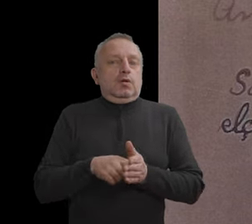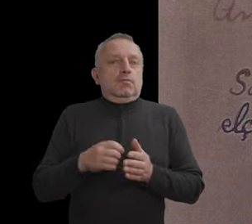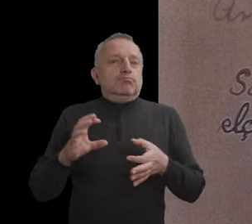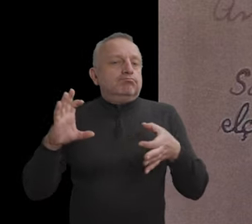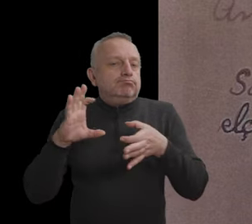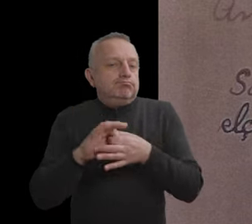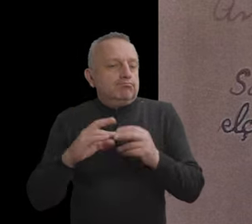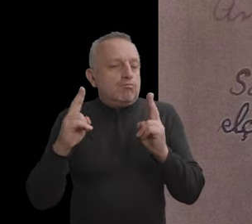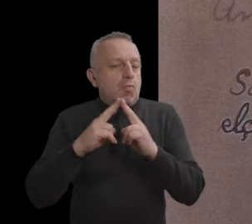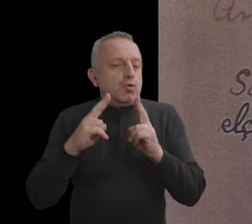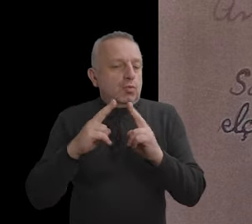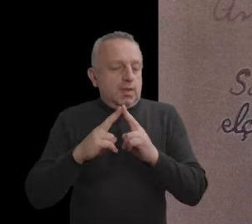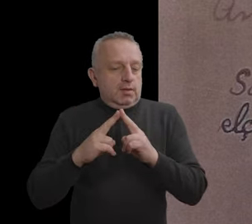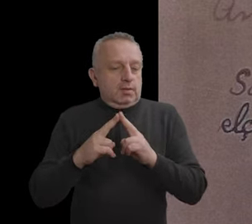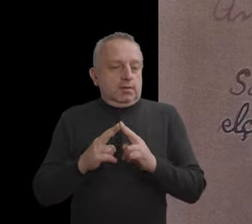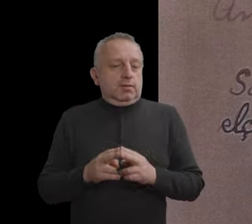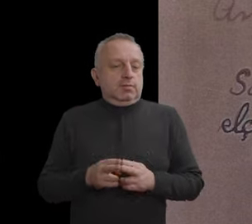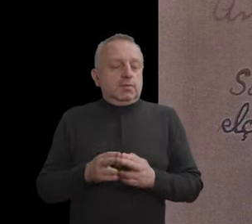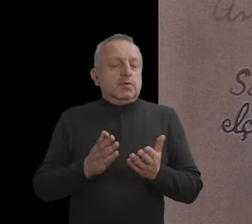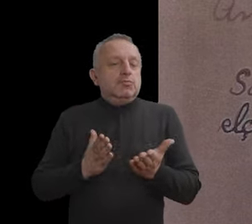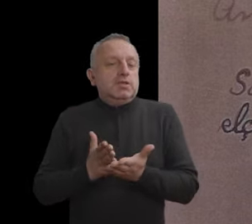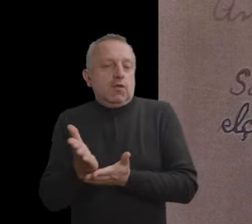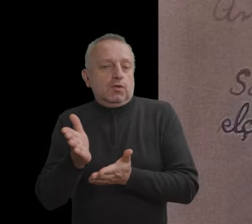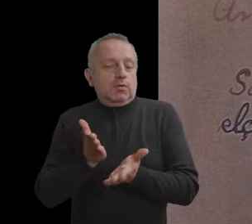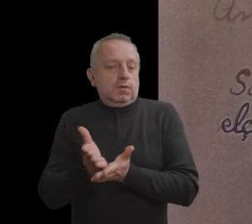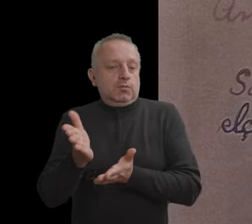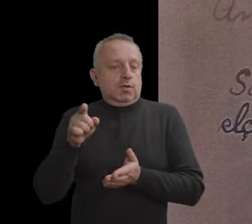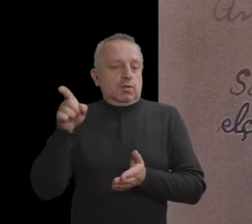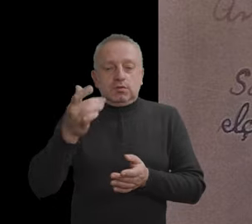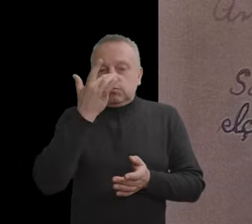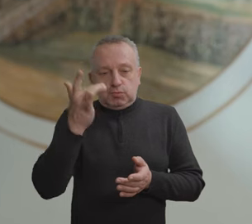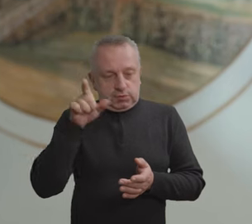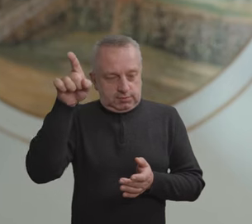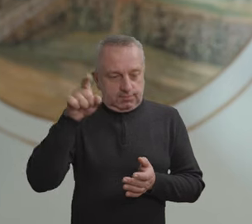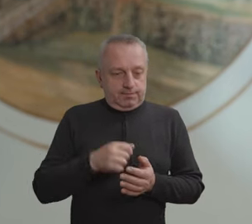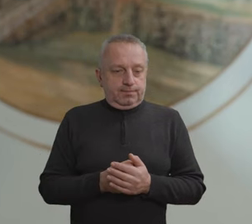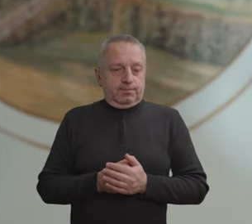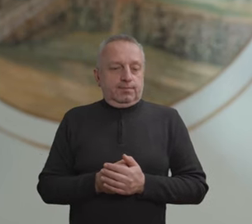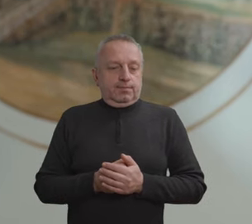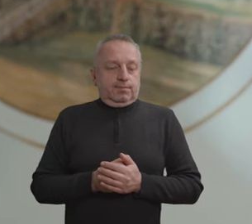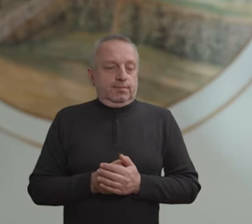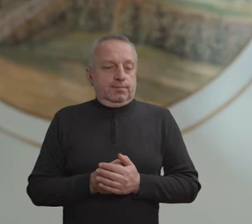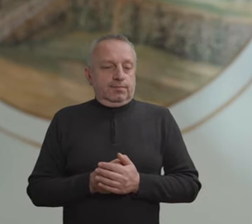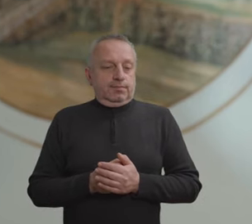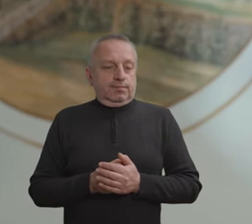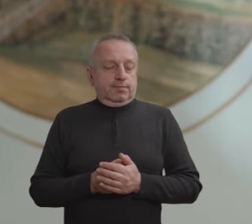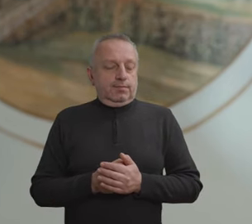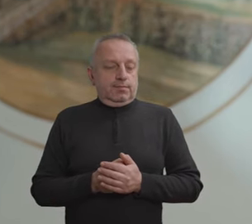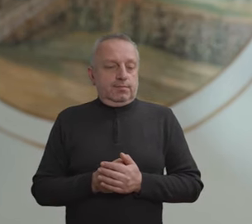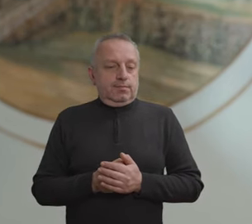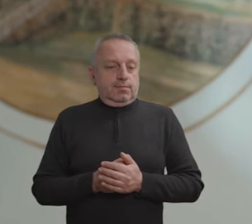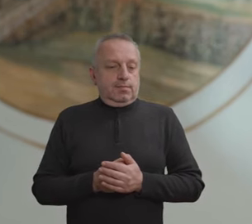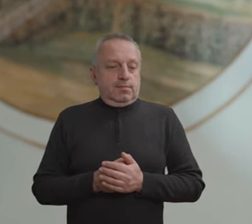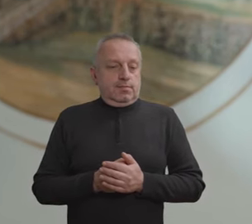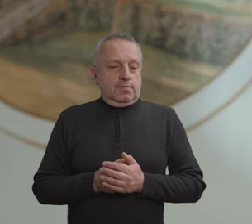zawarcia porozumienia skierowanego przeciwko Związkowi Radzieckiemu. Turcja, która zachowała neutralność,